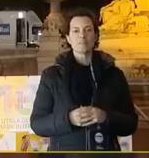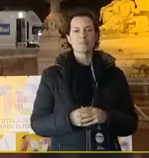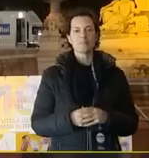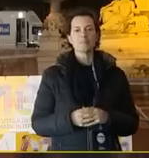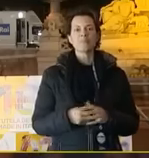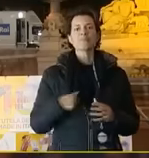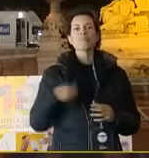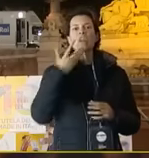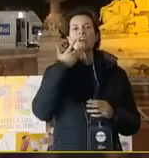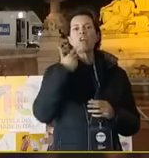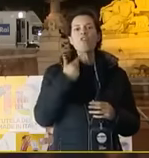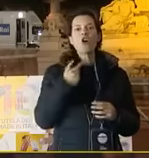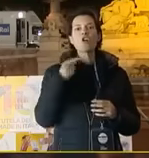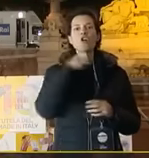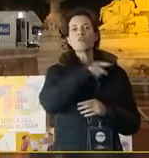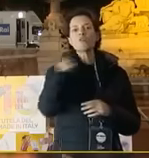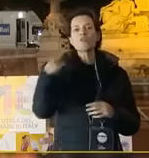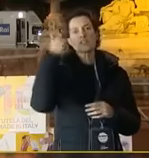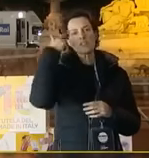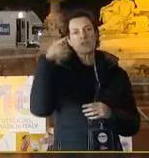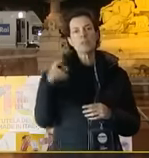Io voglio che voi sappiate una cosa: